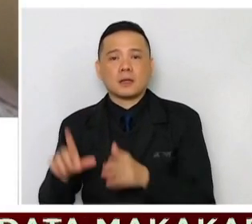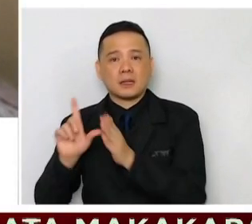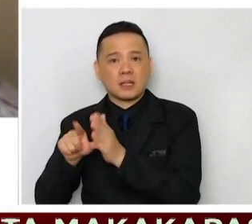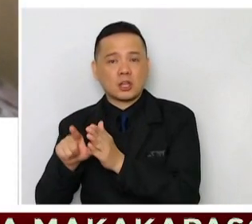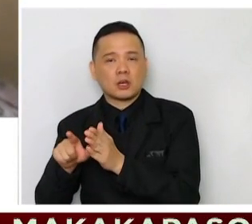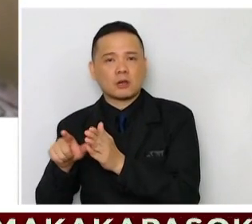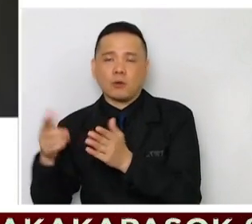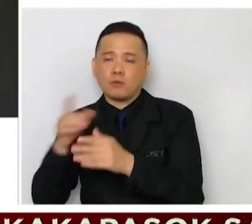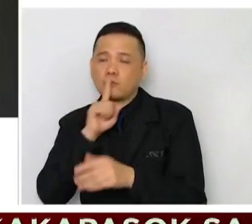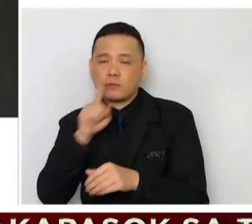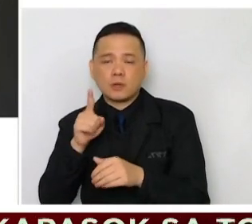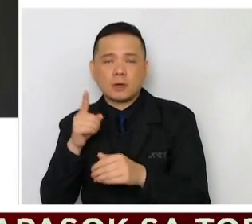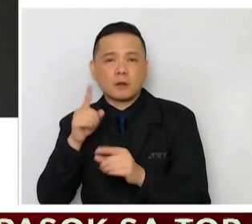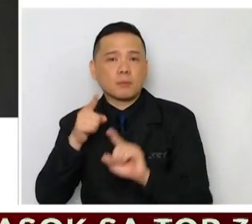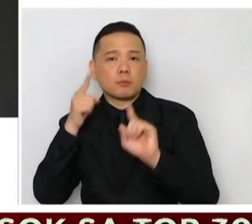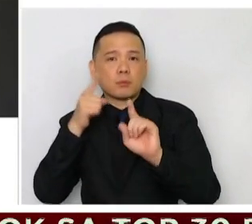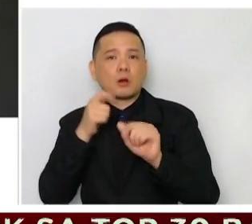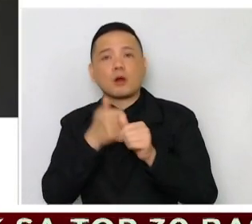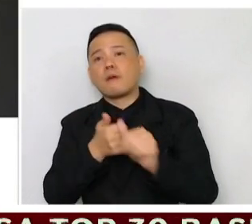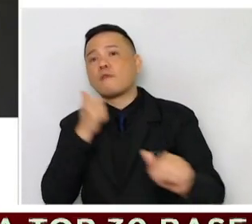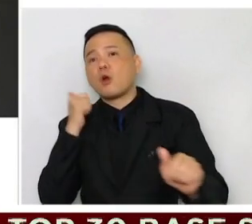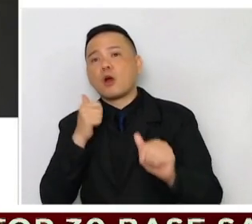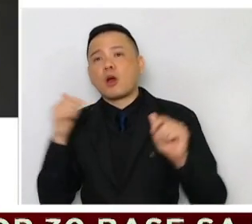yung pagkumpulan ng tao, naiiwasan yung